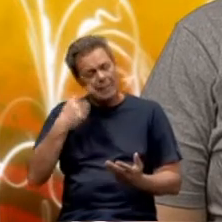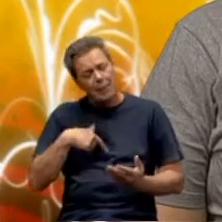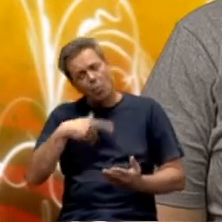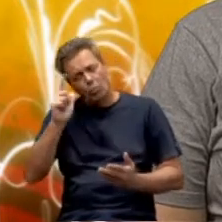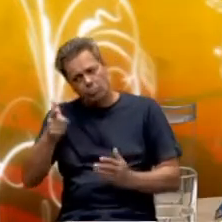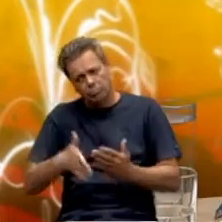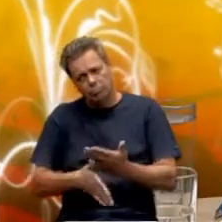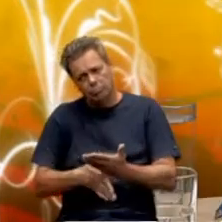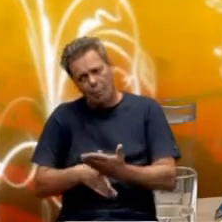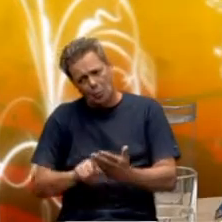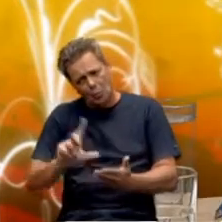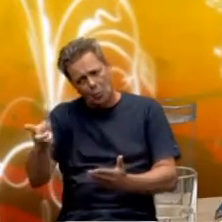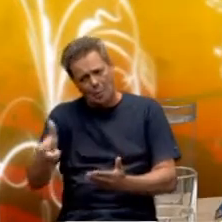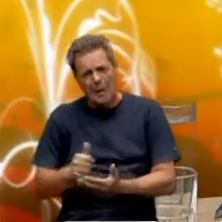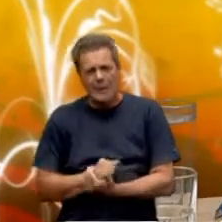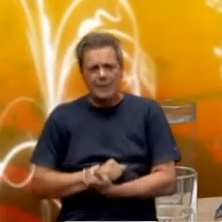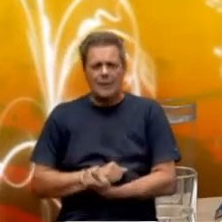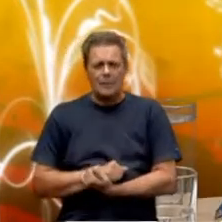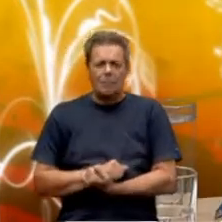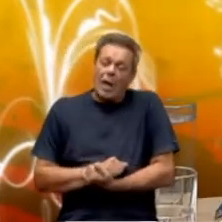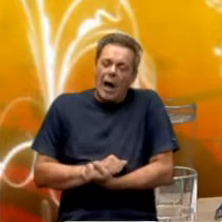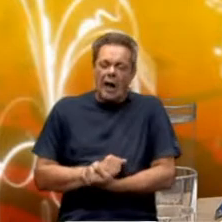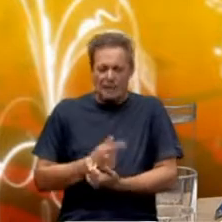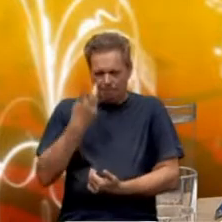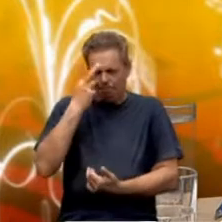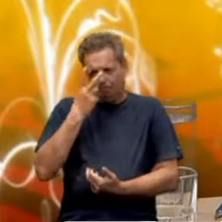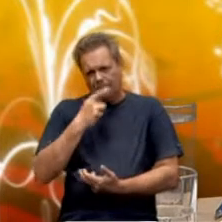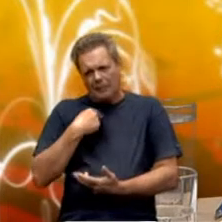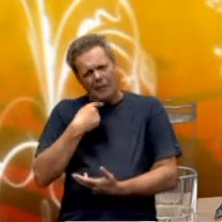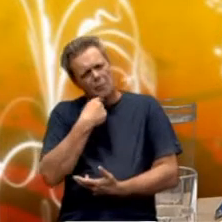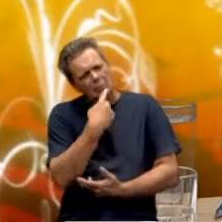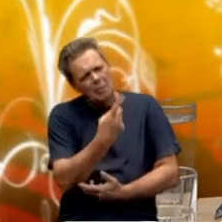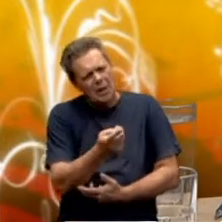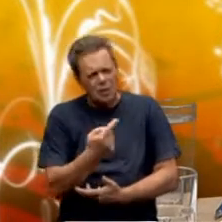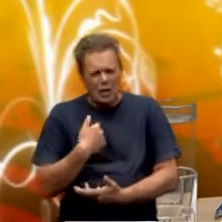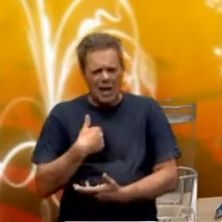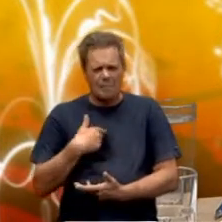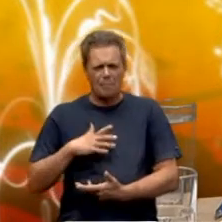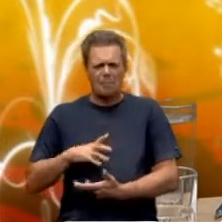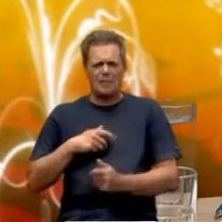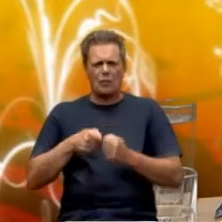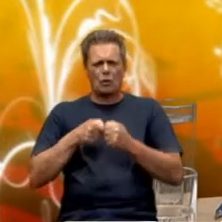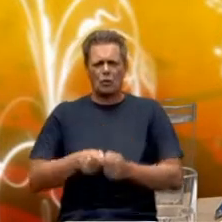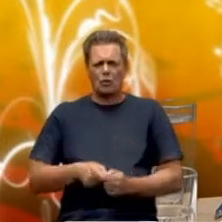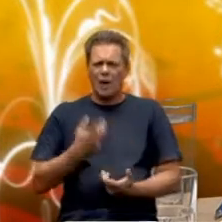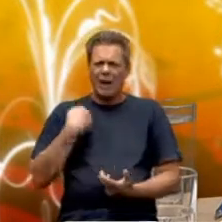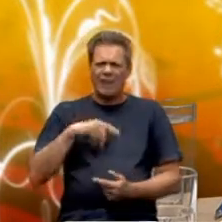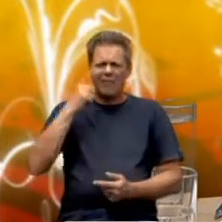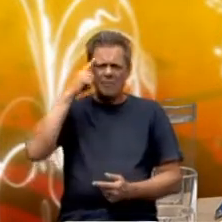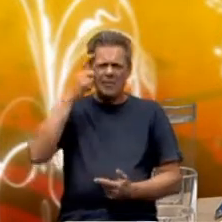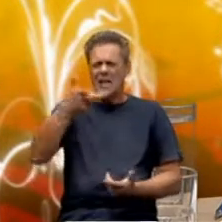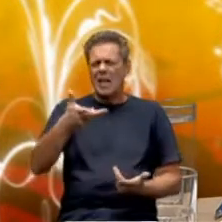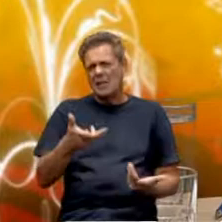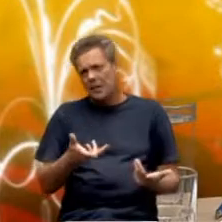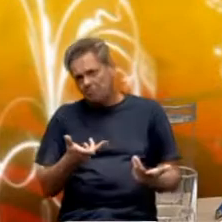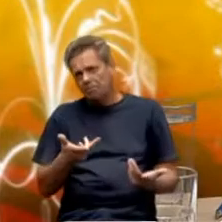moram iskoristiti. S obzirom da sam ja civilno društvo, samo u drugom smjeru. Mislite li vi da bi sve osobe koje imaju jedan